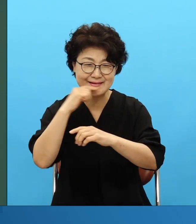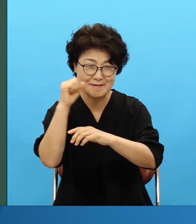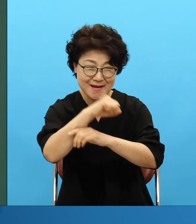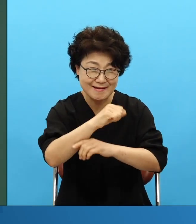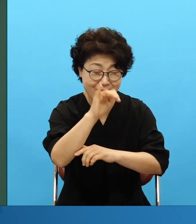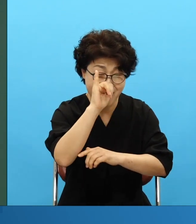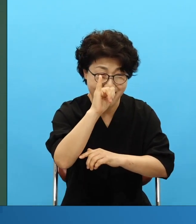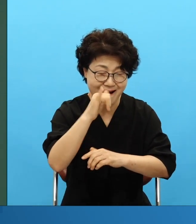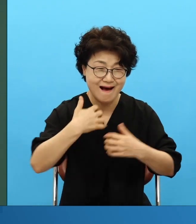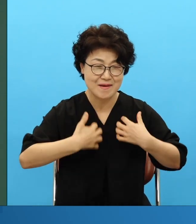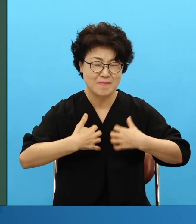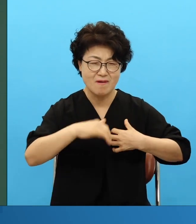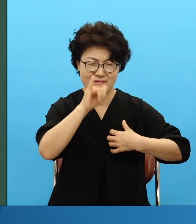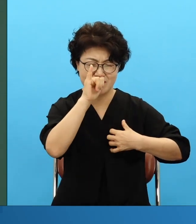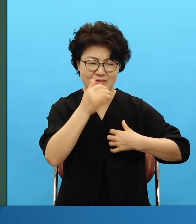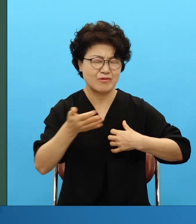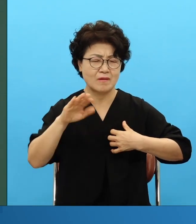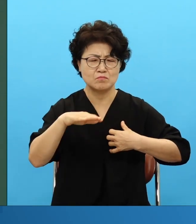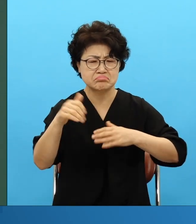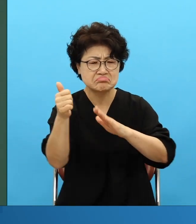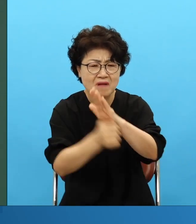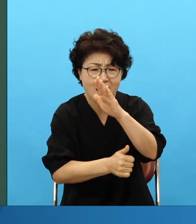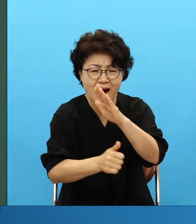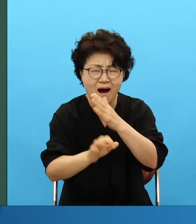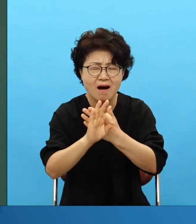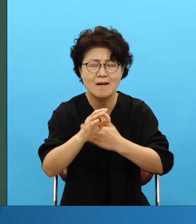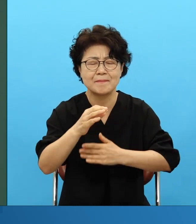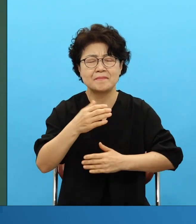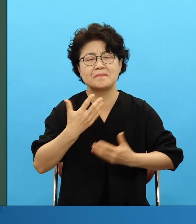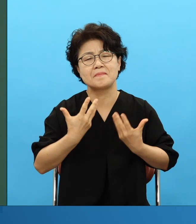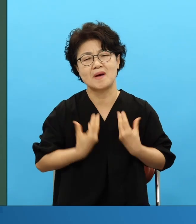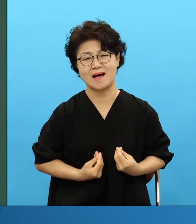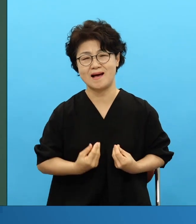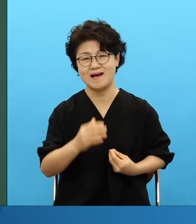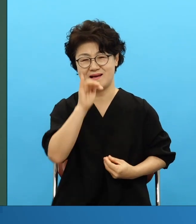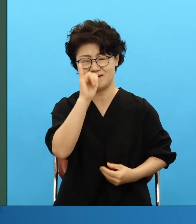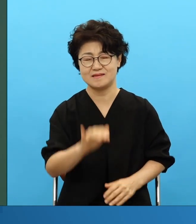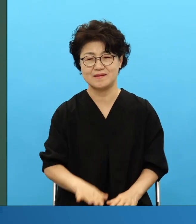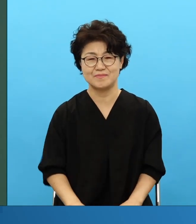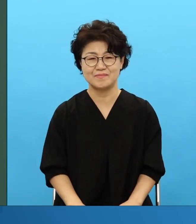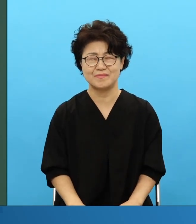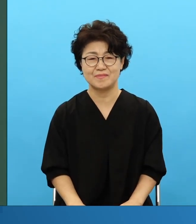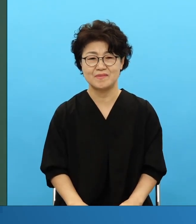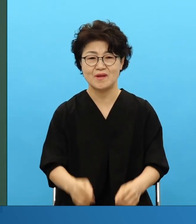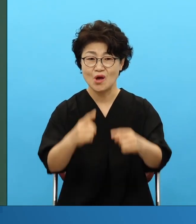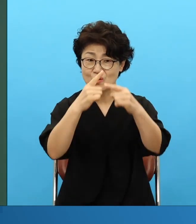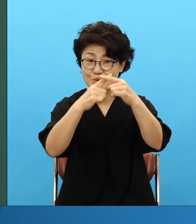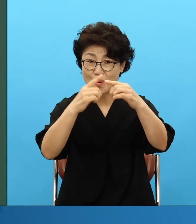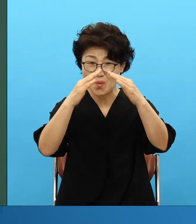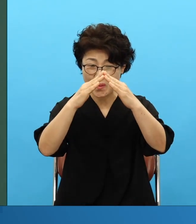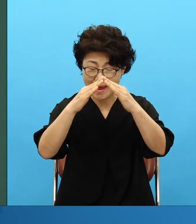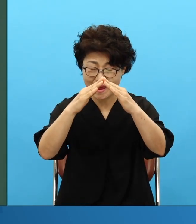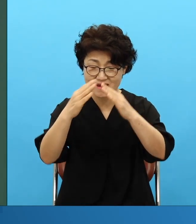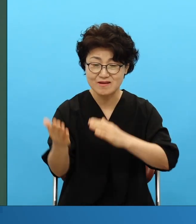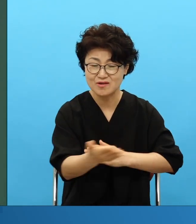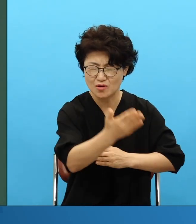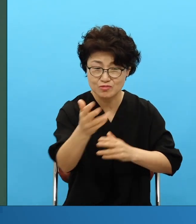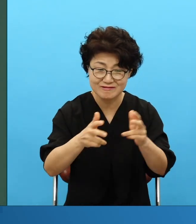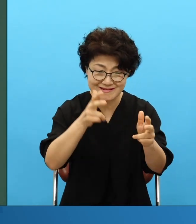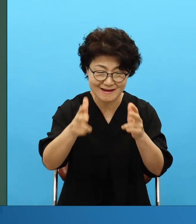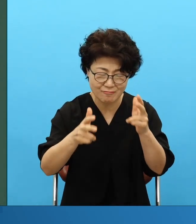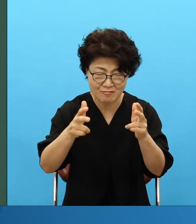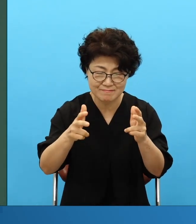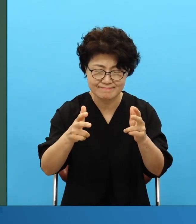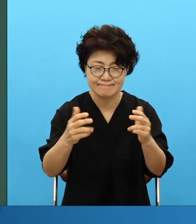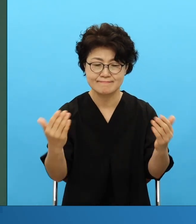it becomes very difficult. 또 교회도 뭐 여러분 산업도 부흥이 돼야 되지. 그게 안 되면 어려워지죠. Your church,